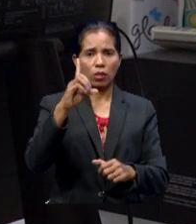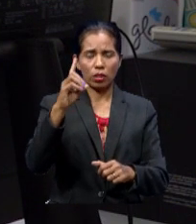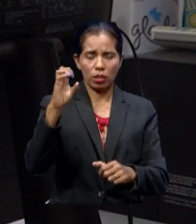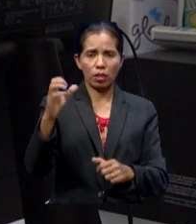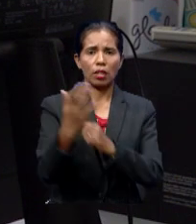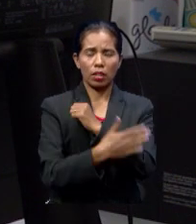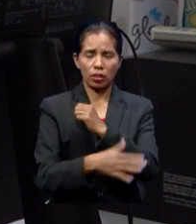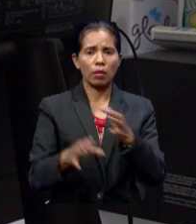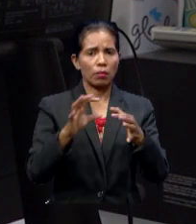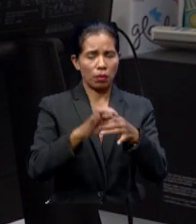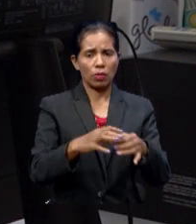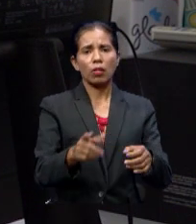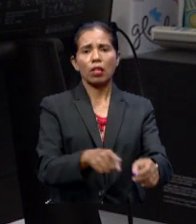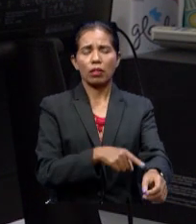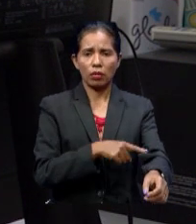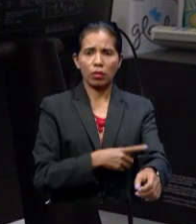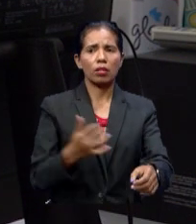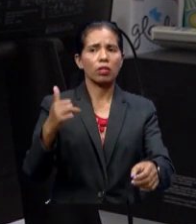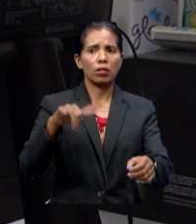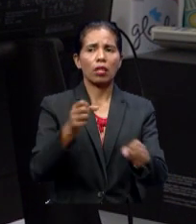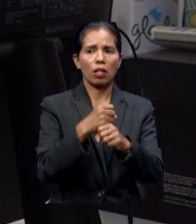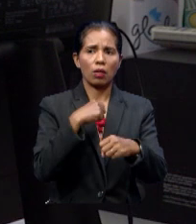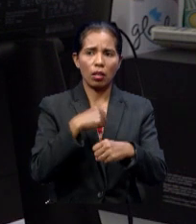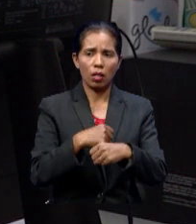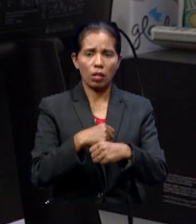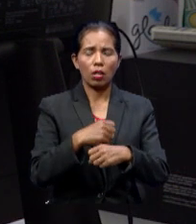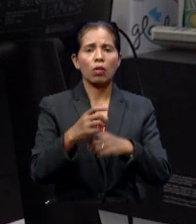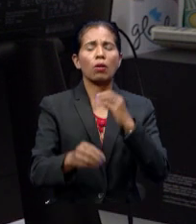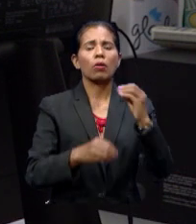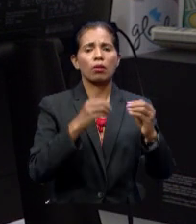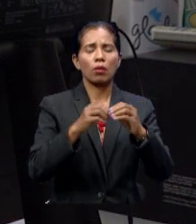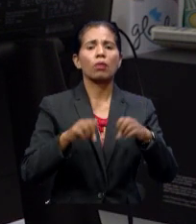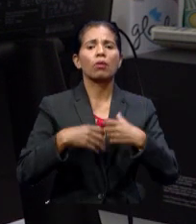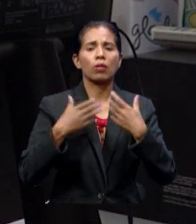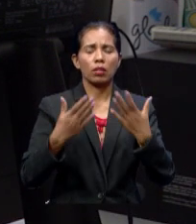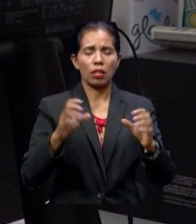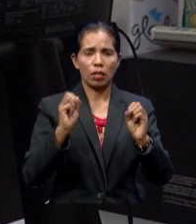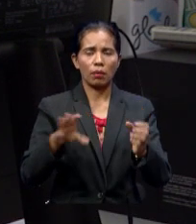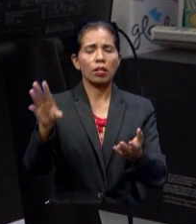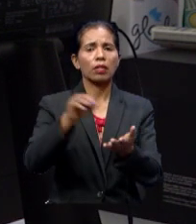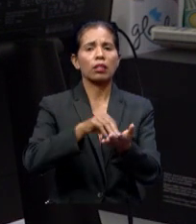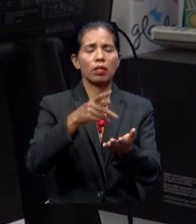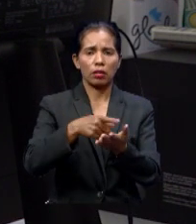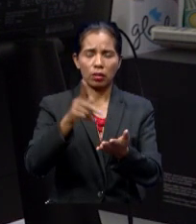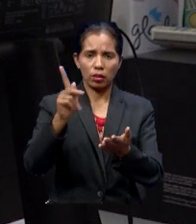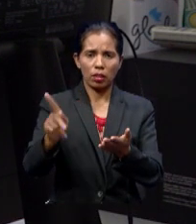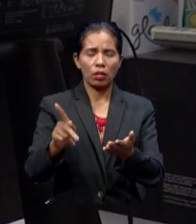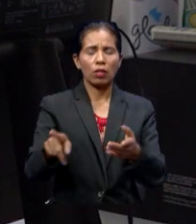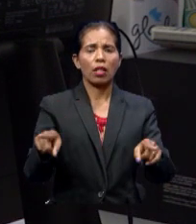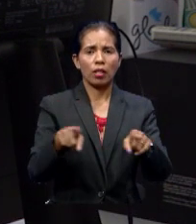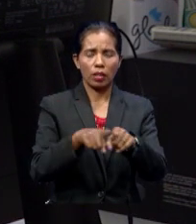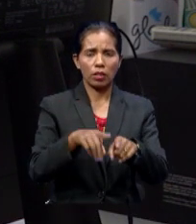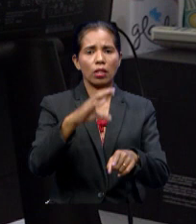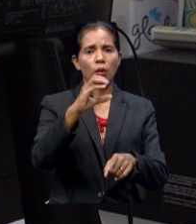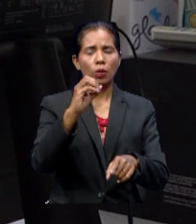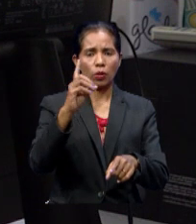sai membro klerona durante ser halo li kona ba unsa to ba bila aplika padram no mos standar internasional kodex nian